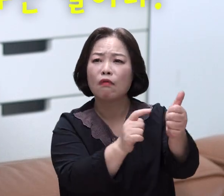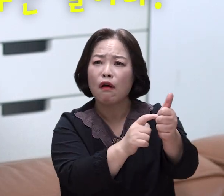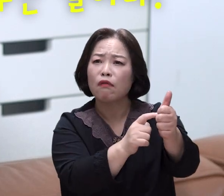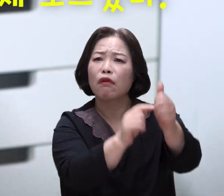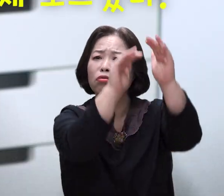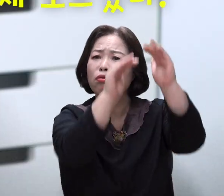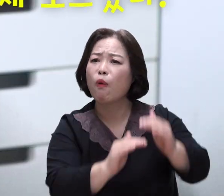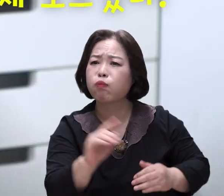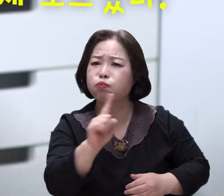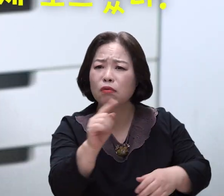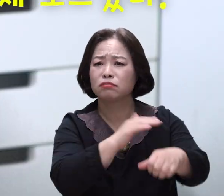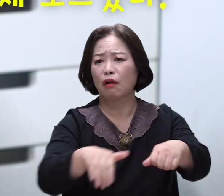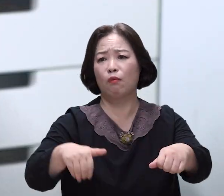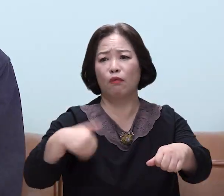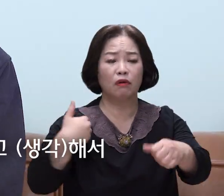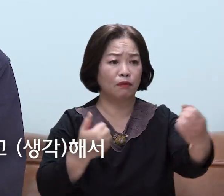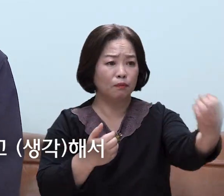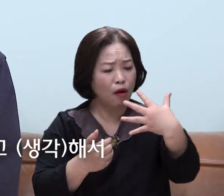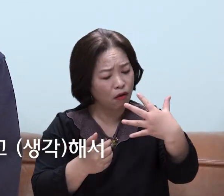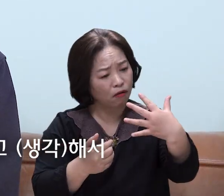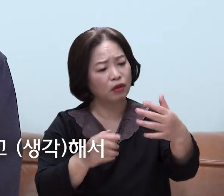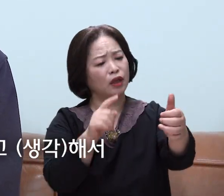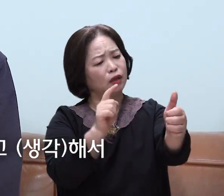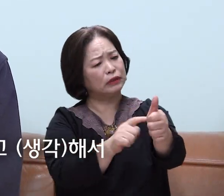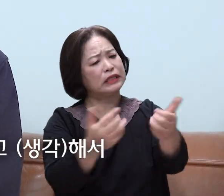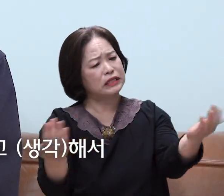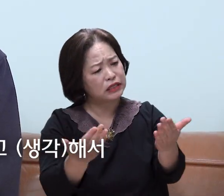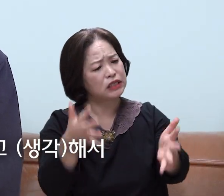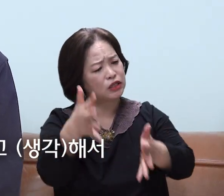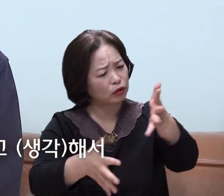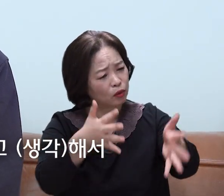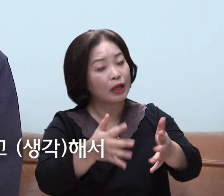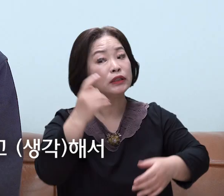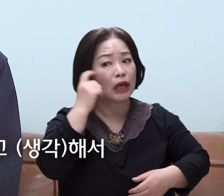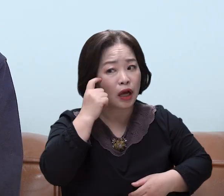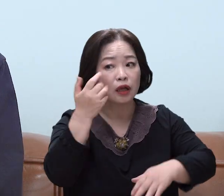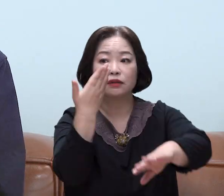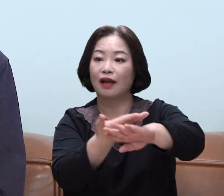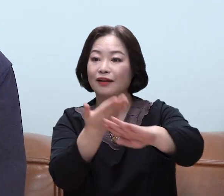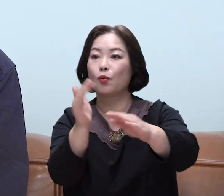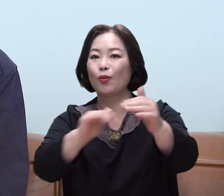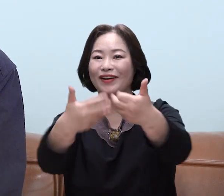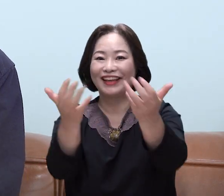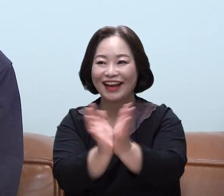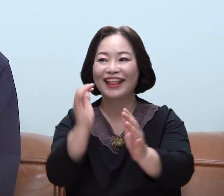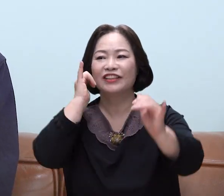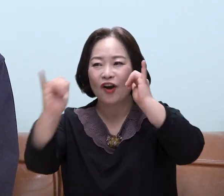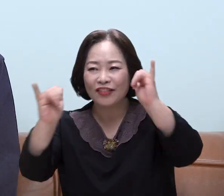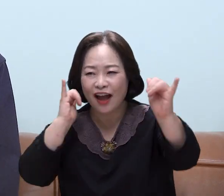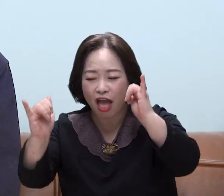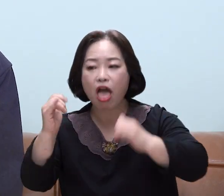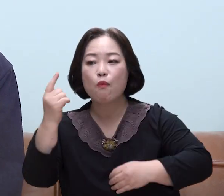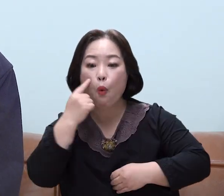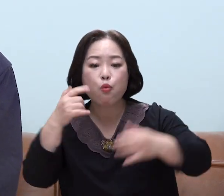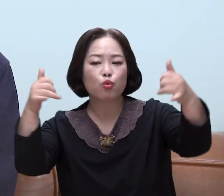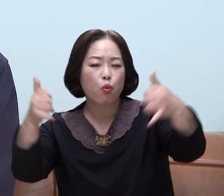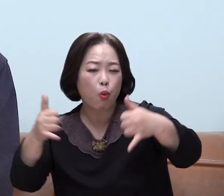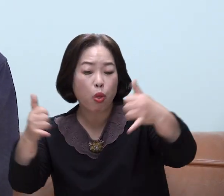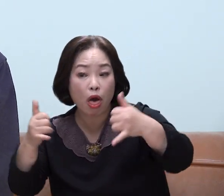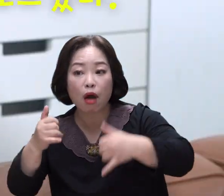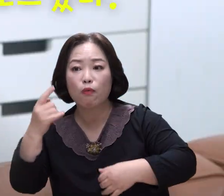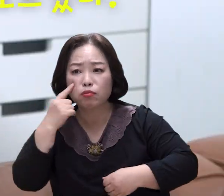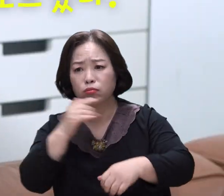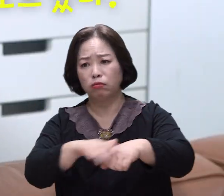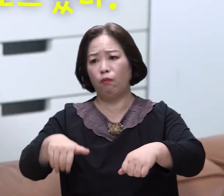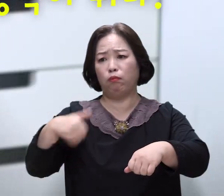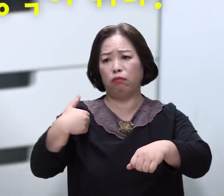무슨 말이냐, 나는 도대체 모르겠다, 아 이분이 이 업무에 대해서 모르나 보다 라고 해서 다른 기관에 전화를 해보고 또 다른 분이랑 통화를